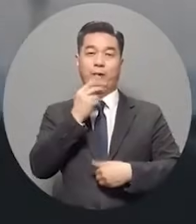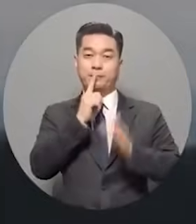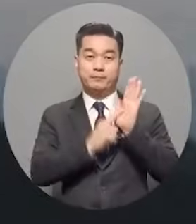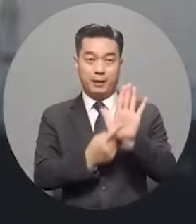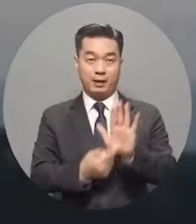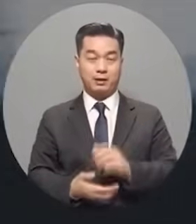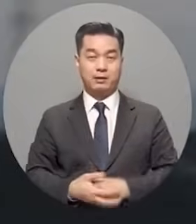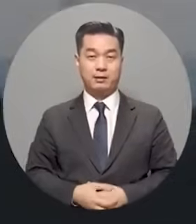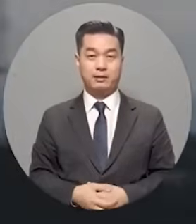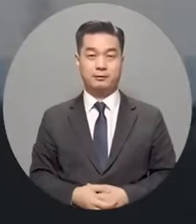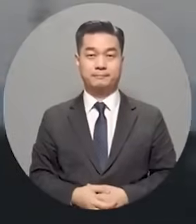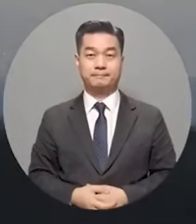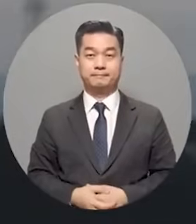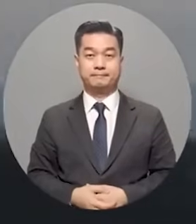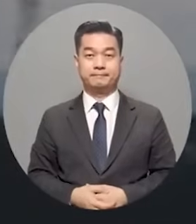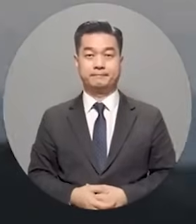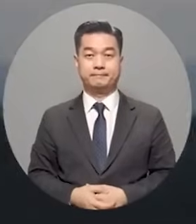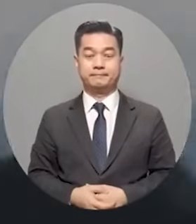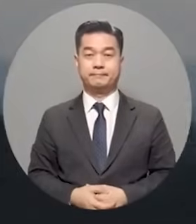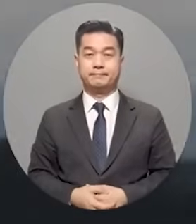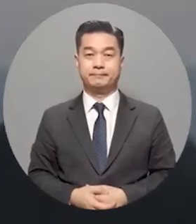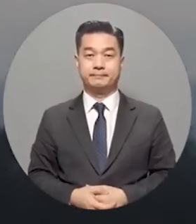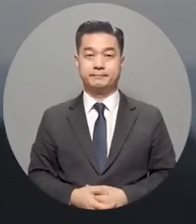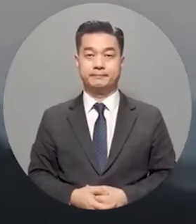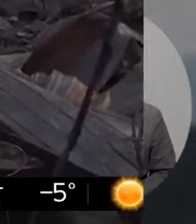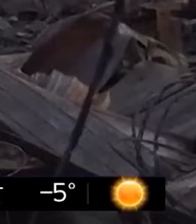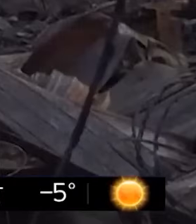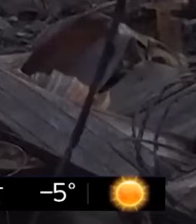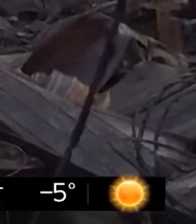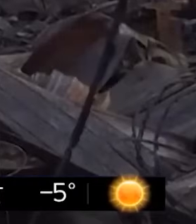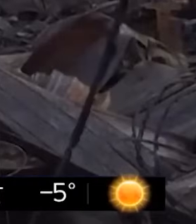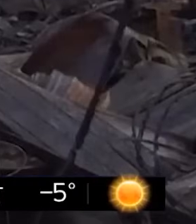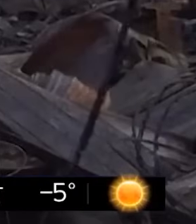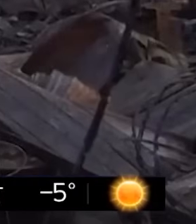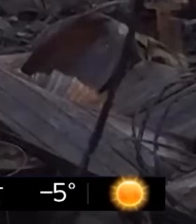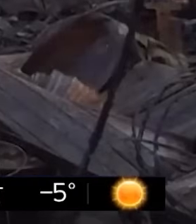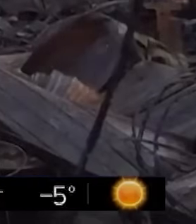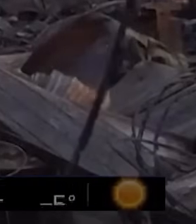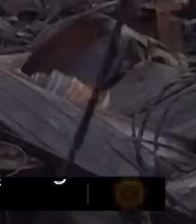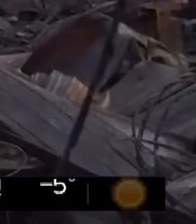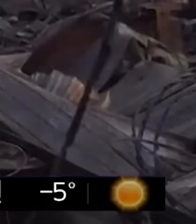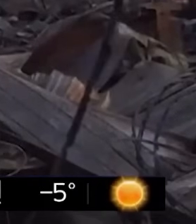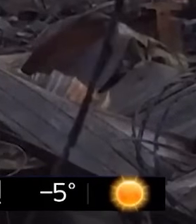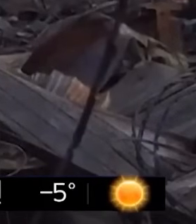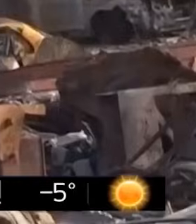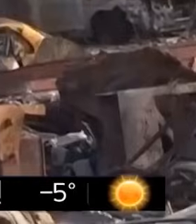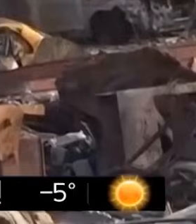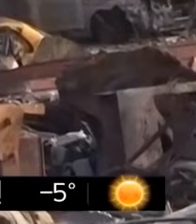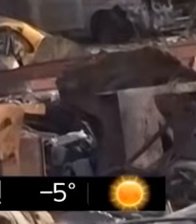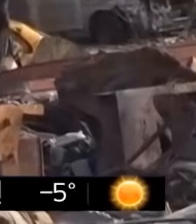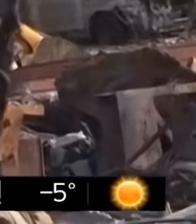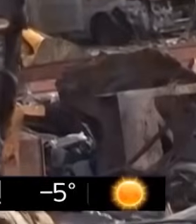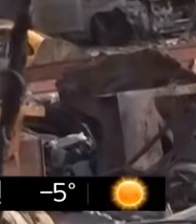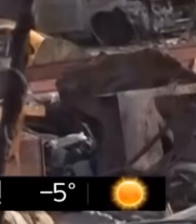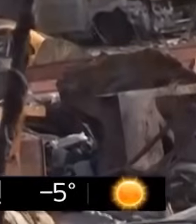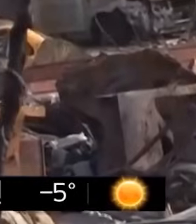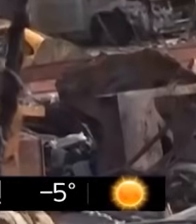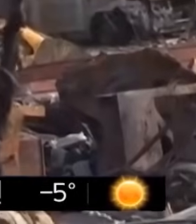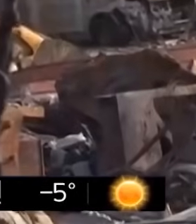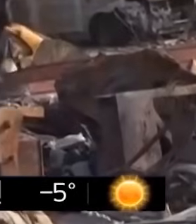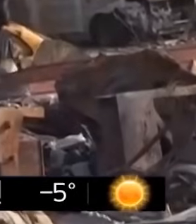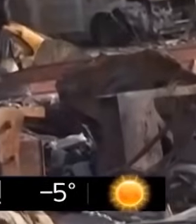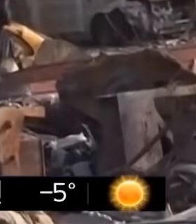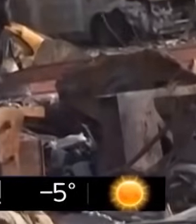밝혔습니다. 도쿄에서 MBC 뉴스 현영준입니다. 새해 첫날 규모 7.6의 강진이 직격한 일본